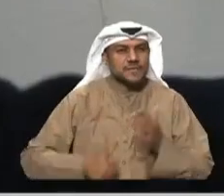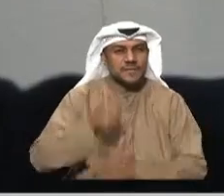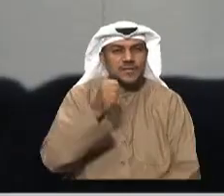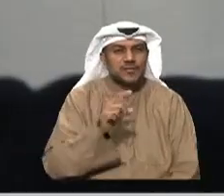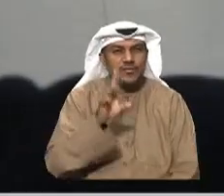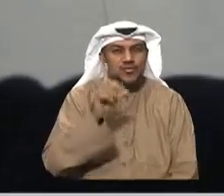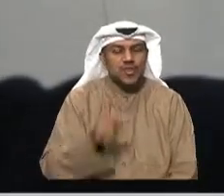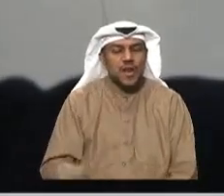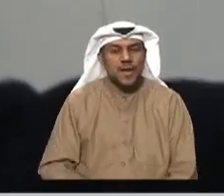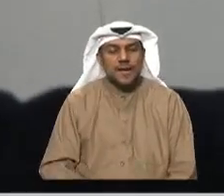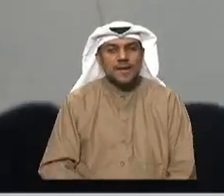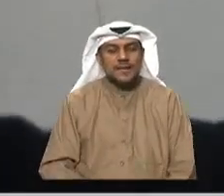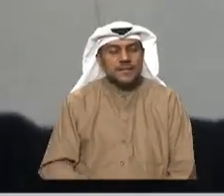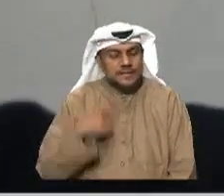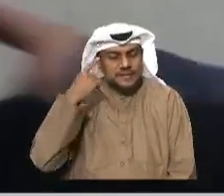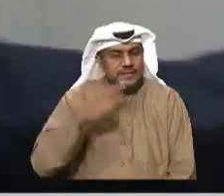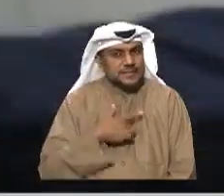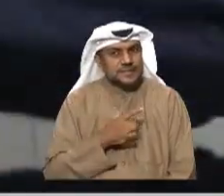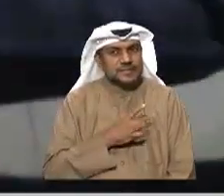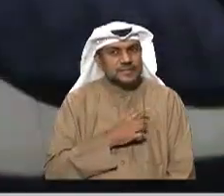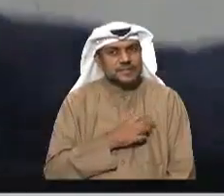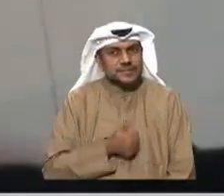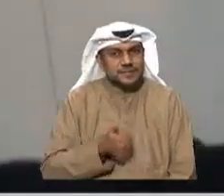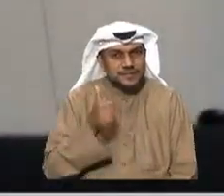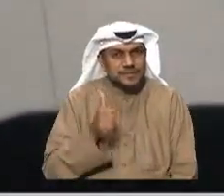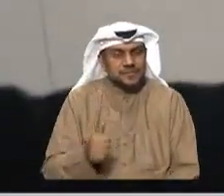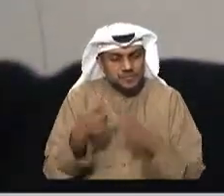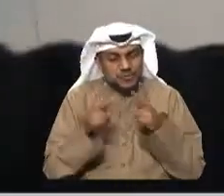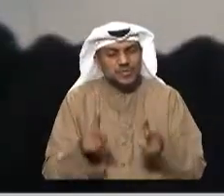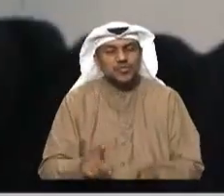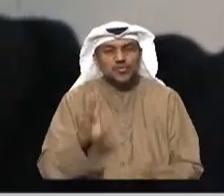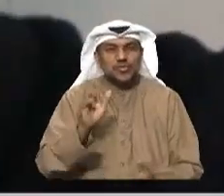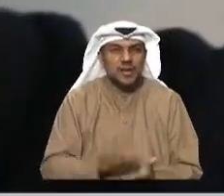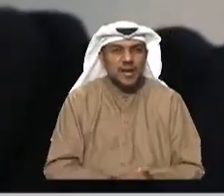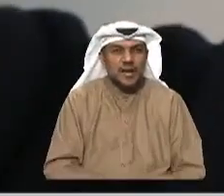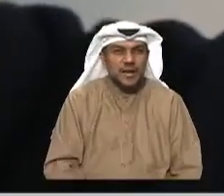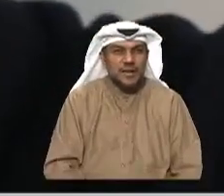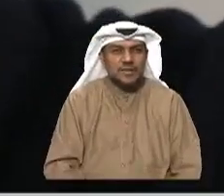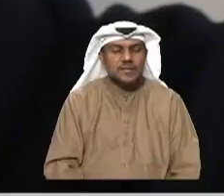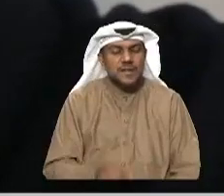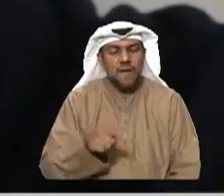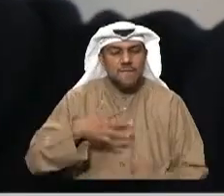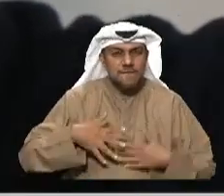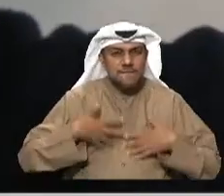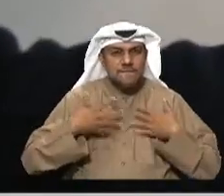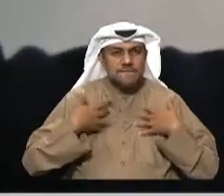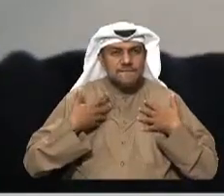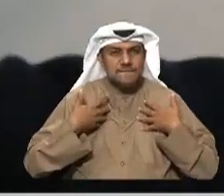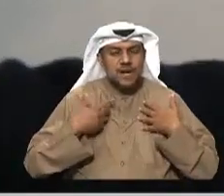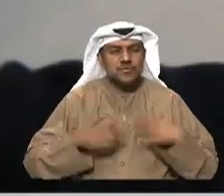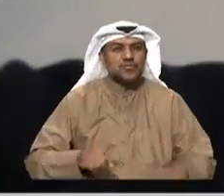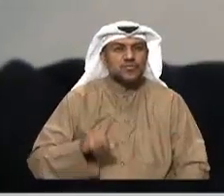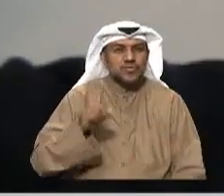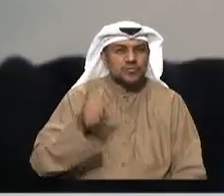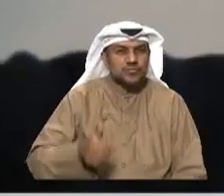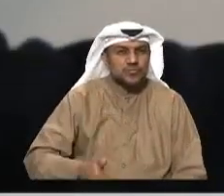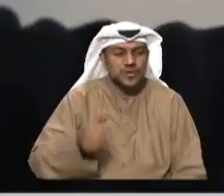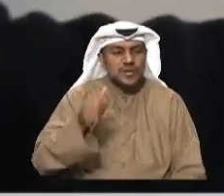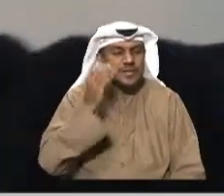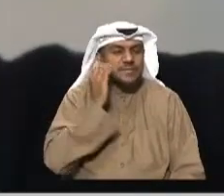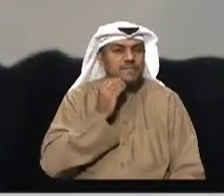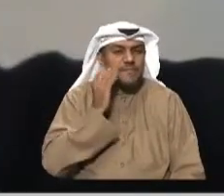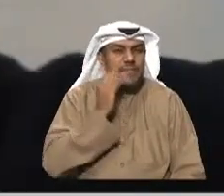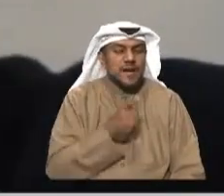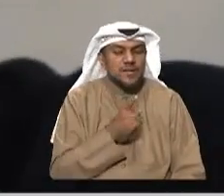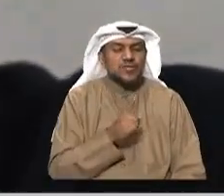نبدأ، احنا تونا بادين البطولة لحد الآن، تونا بادين، فنفرح اليوم. هارد لك إخواني المنتخب الإماراتي،